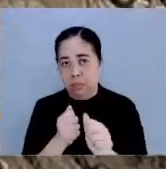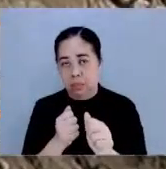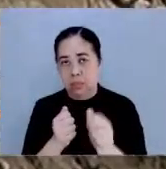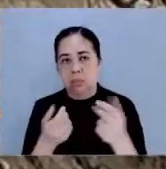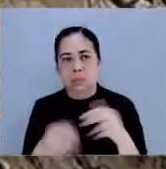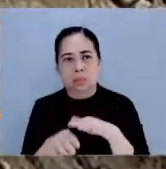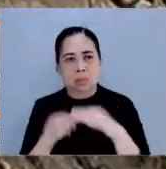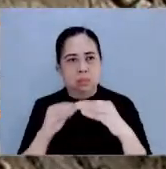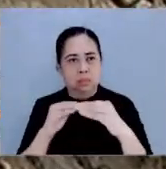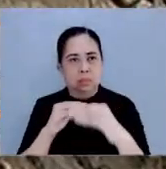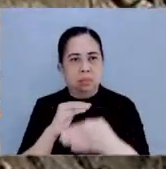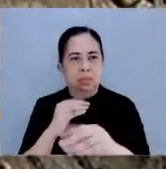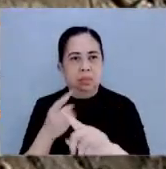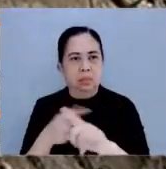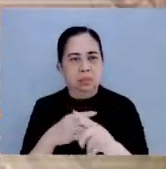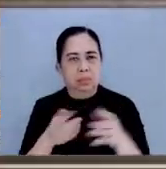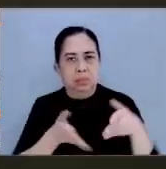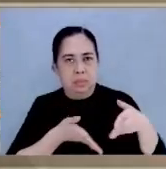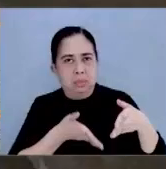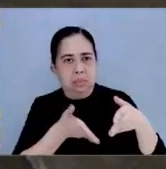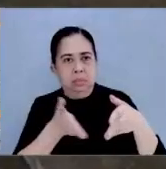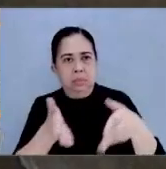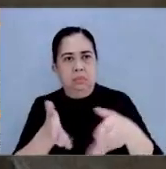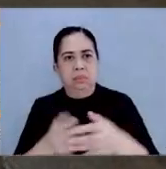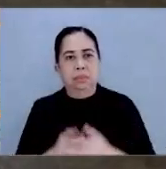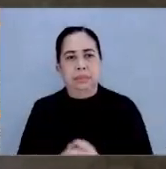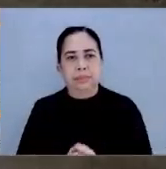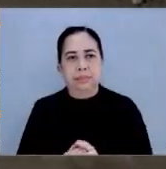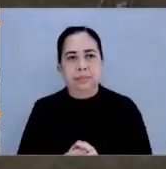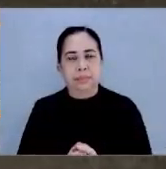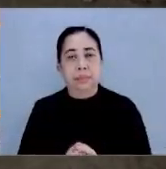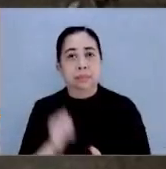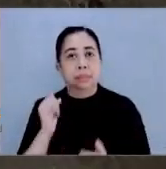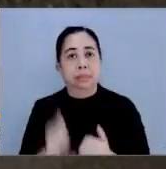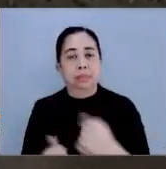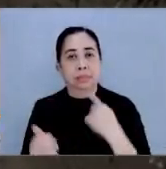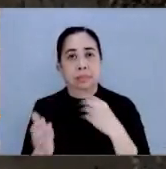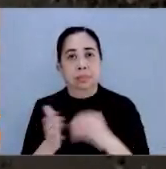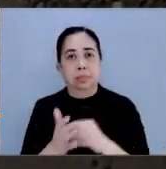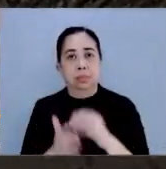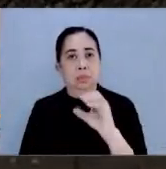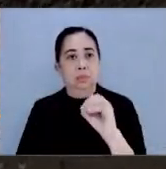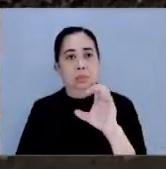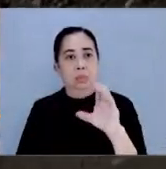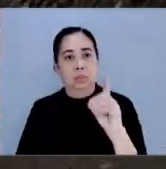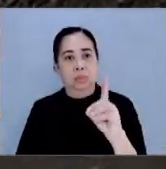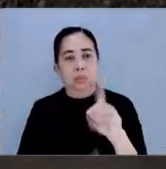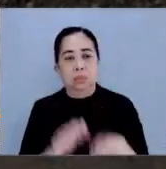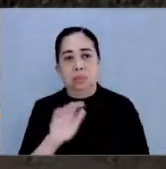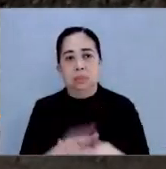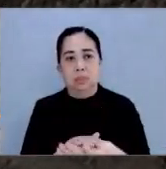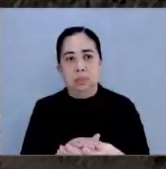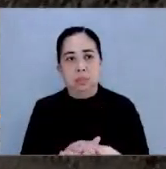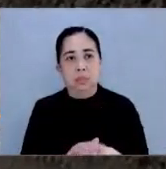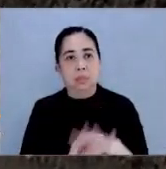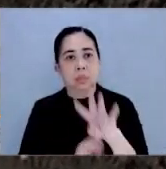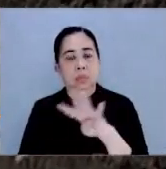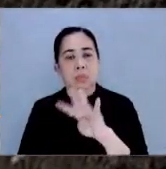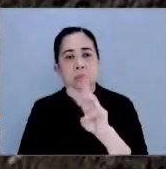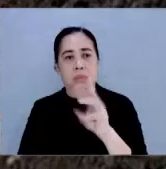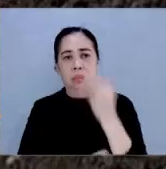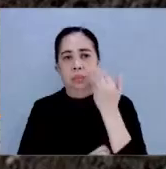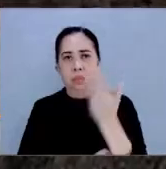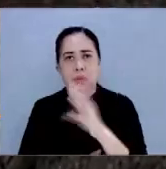ng kalsada mula sa gilid ng bundok. Sa huling record ng Office of Civil Defense, umabot na sa 46 ang nasawi sa buong